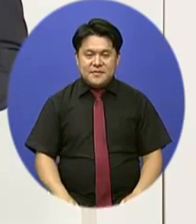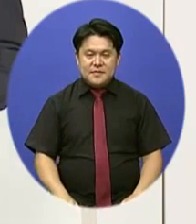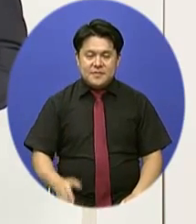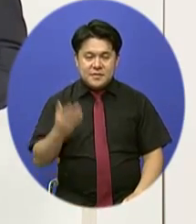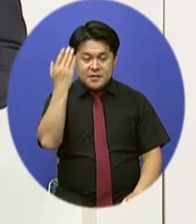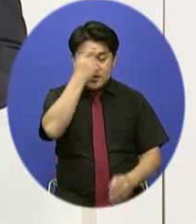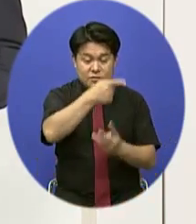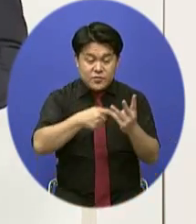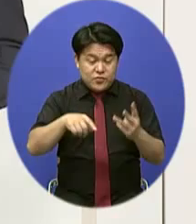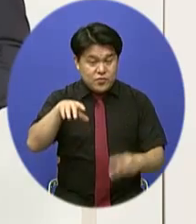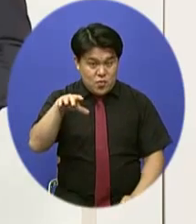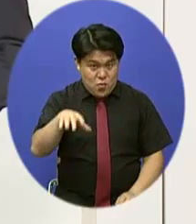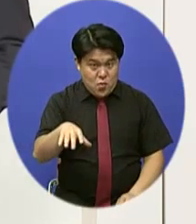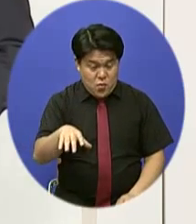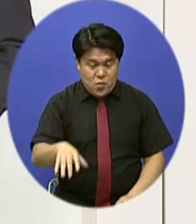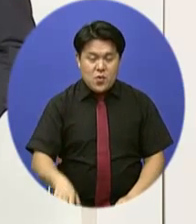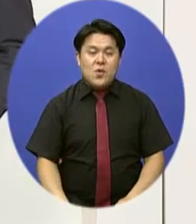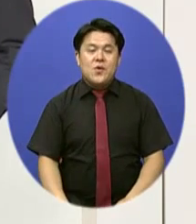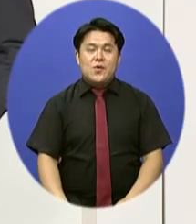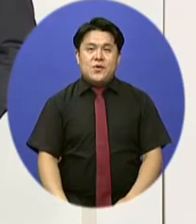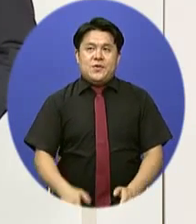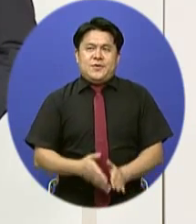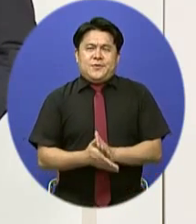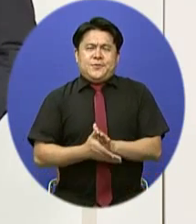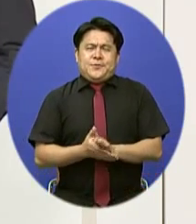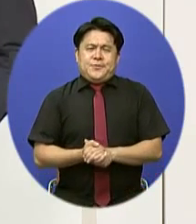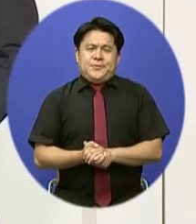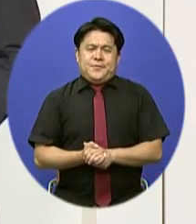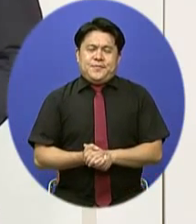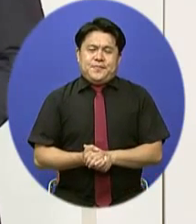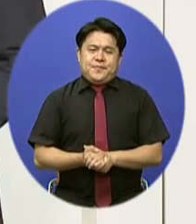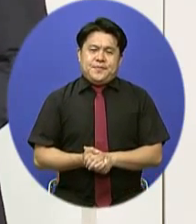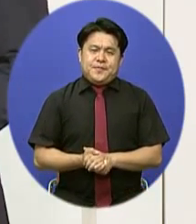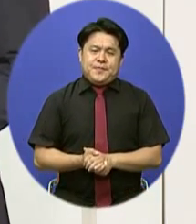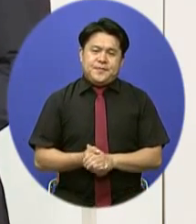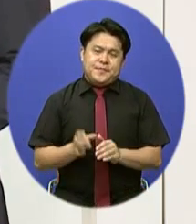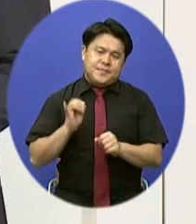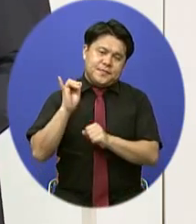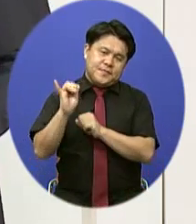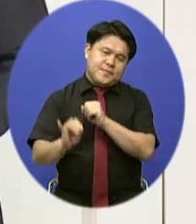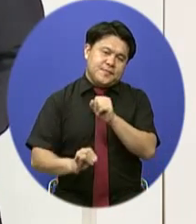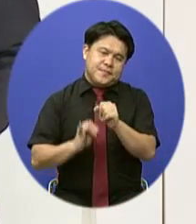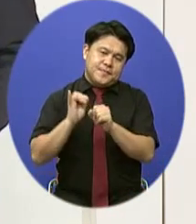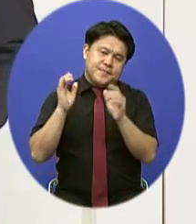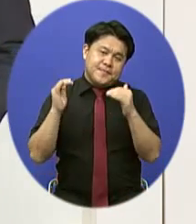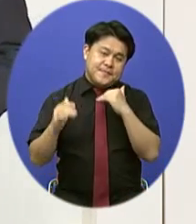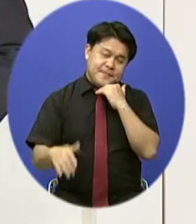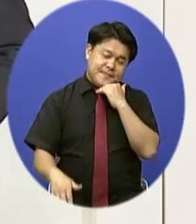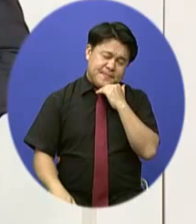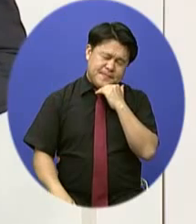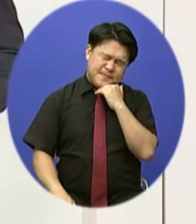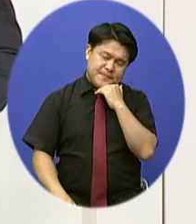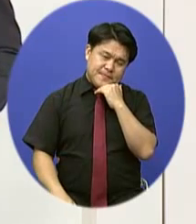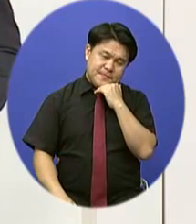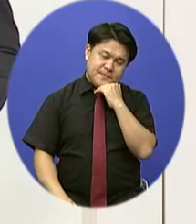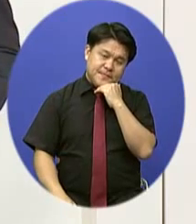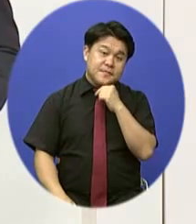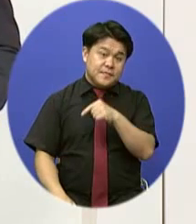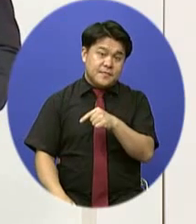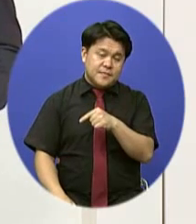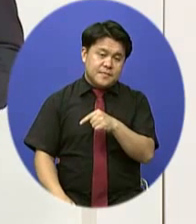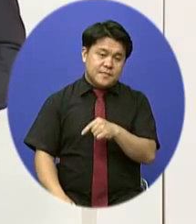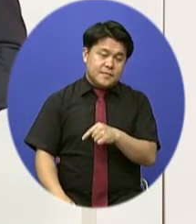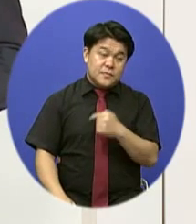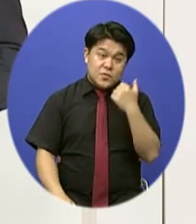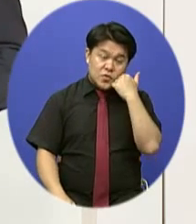청주 하면은 네. 그 천년을 빌려 천년을 기다리는 사랑 청희 씨가 사는